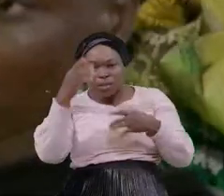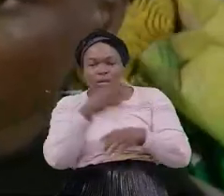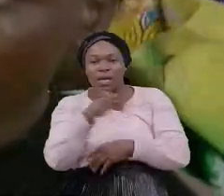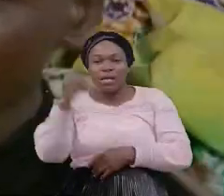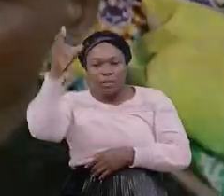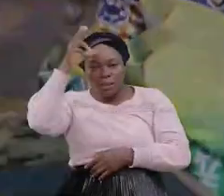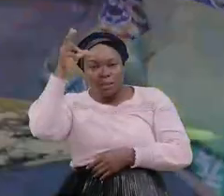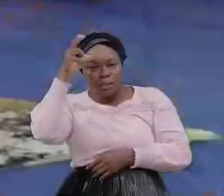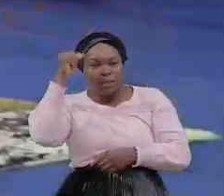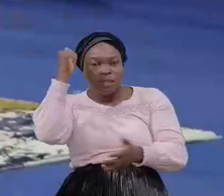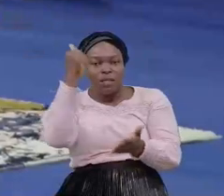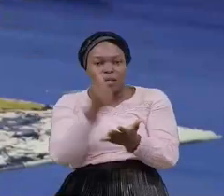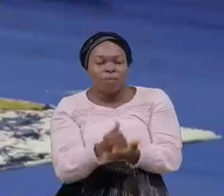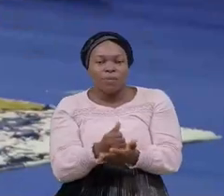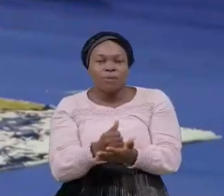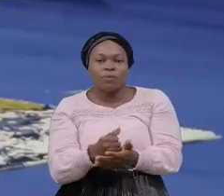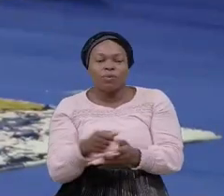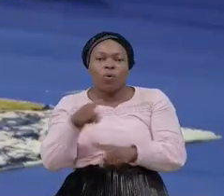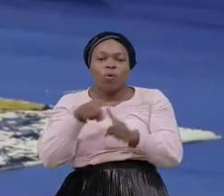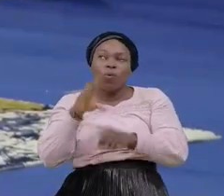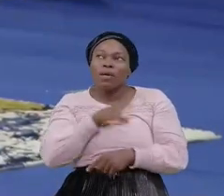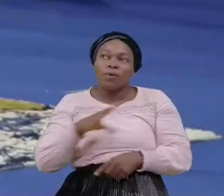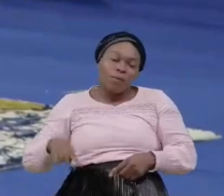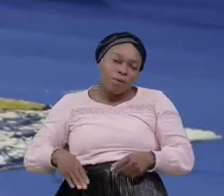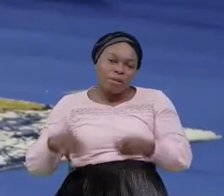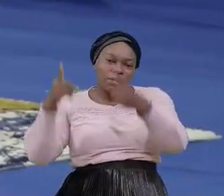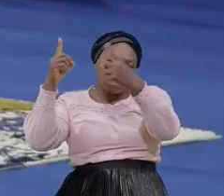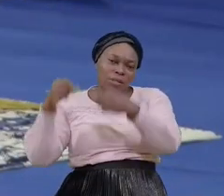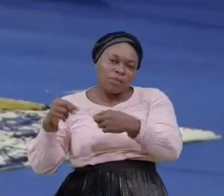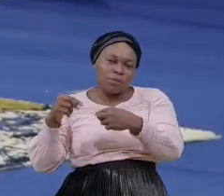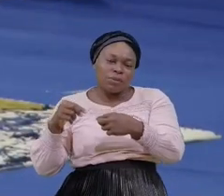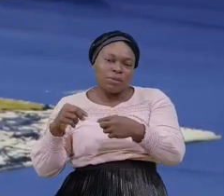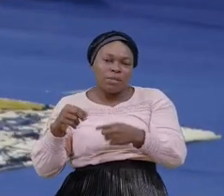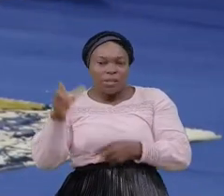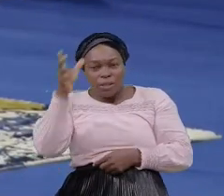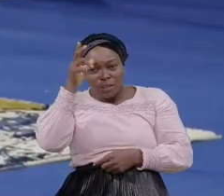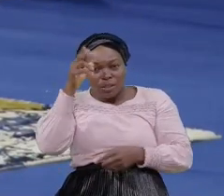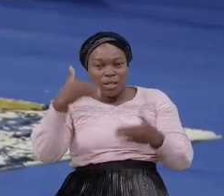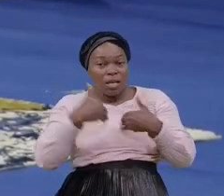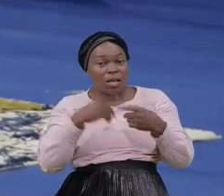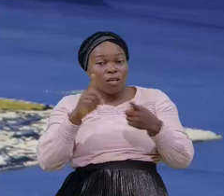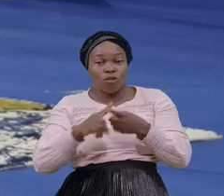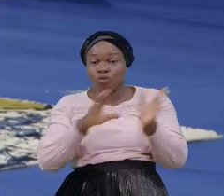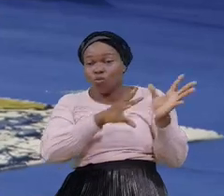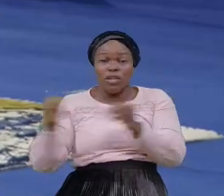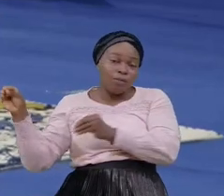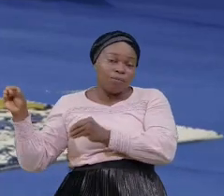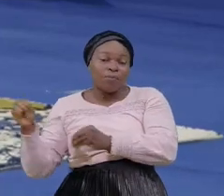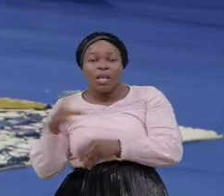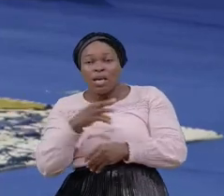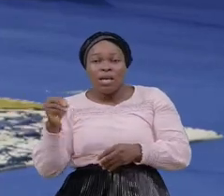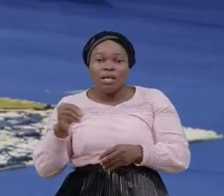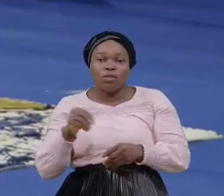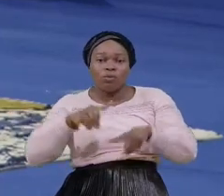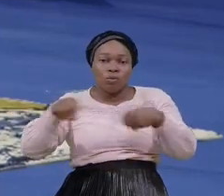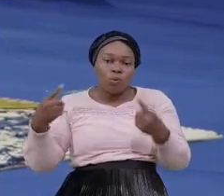Satan. Quand Christ vient, Satan doit se mettre à l'écart. Il se met